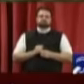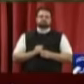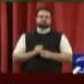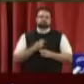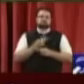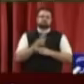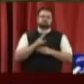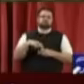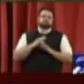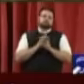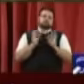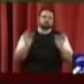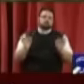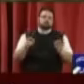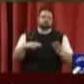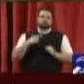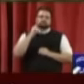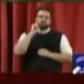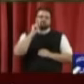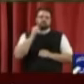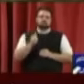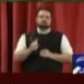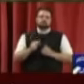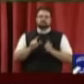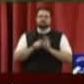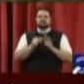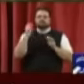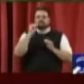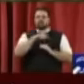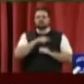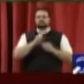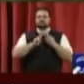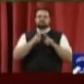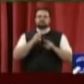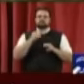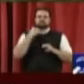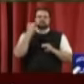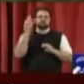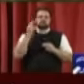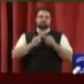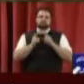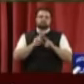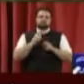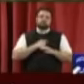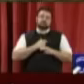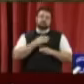îi firească. E umană, să spunem, din lipsa cunoașterii. Dar în momentul în care cunoști, mai poți să spui că